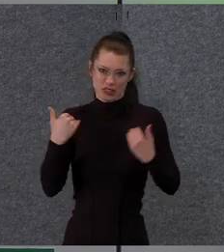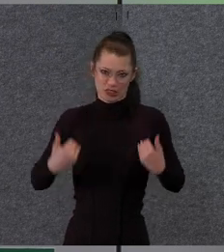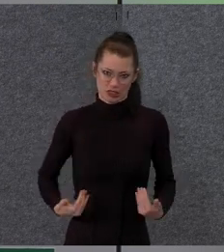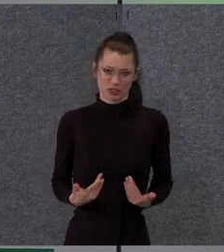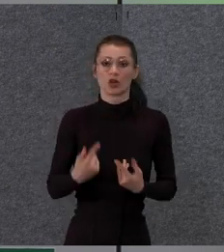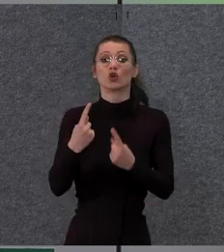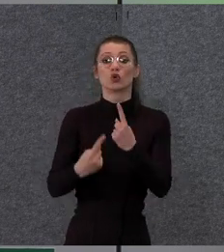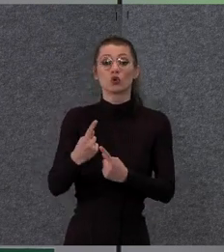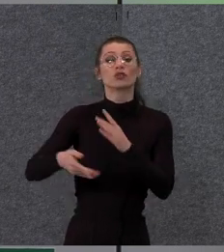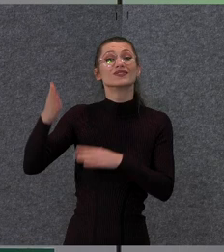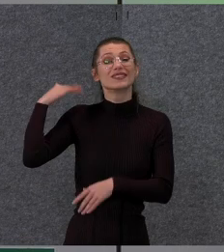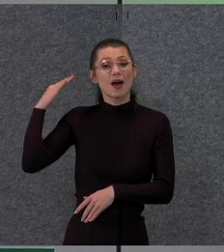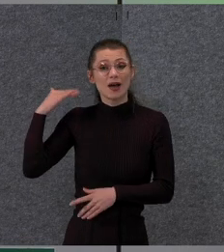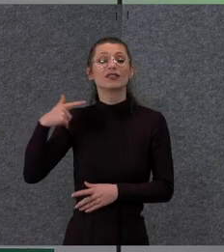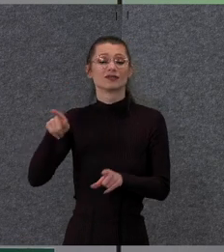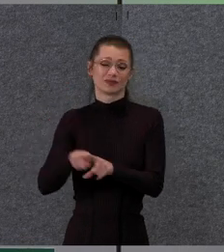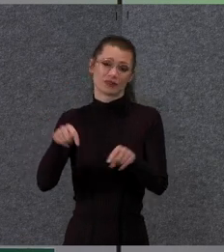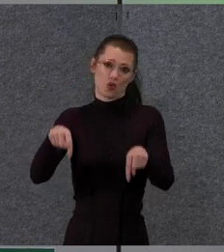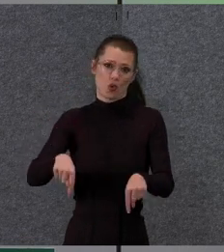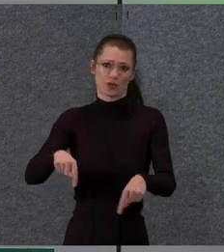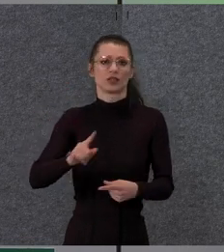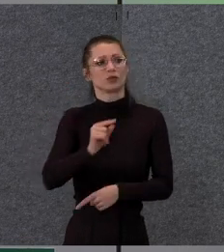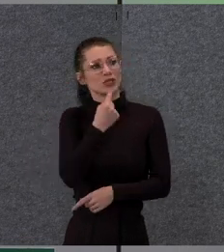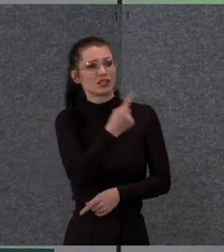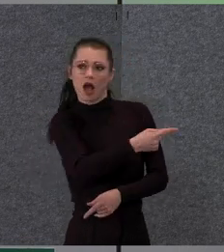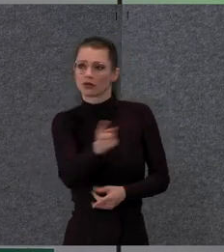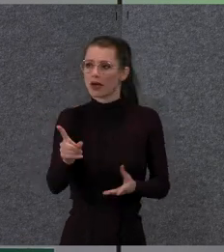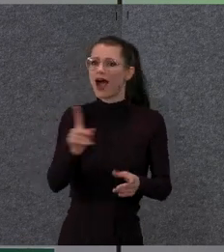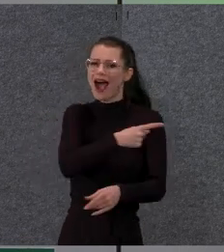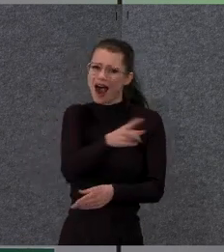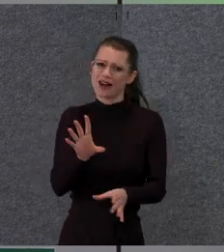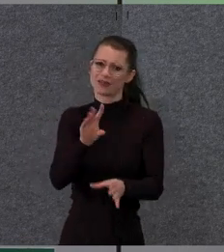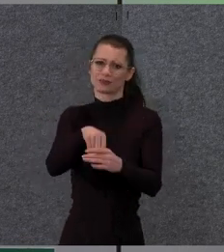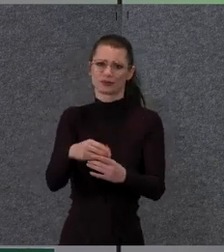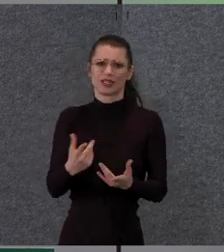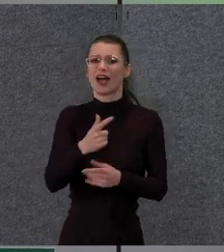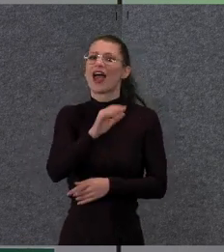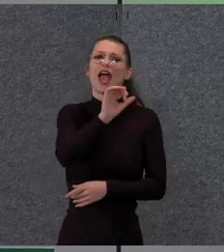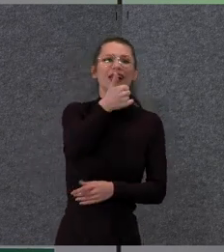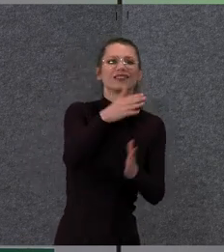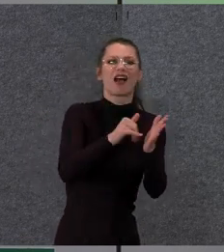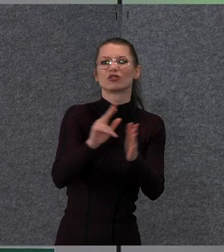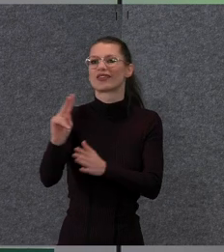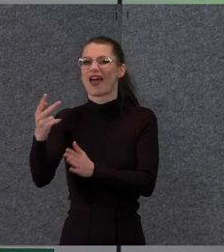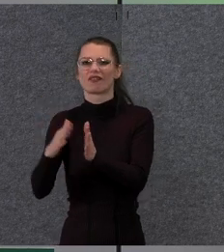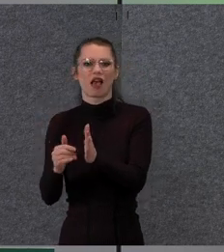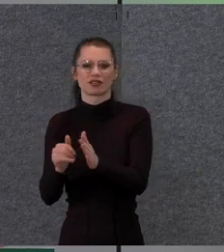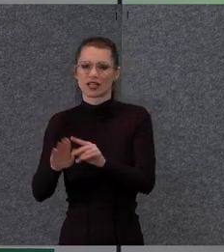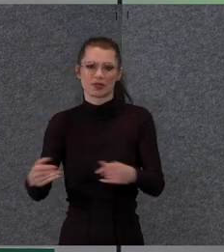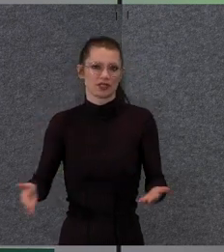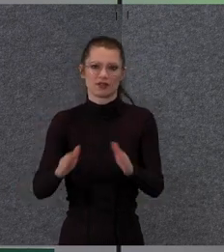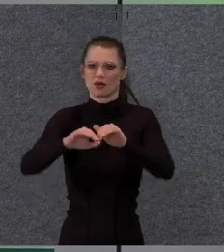heute: Du gehörst dazu. Es gibt keine Menschen erster und zweiter Klasse. Damals wurden wir im